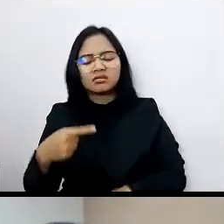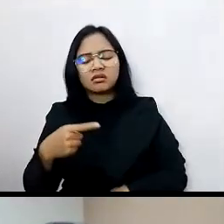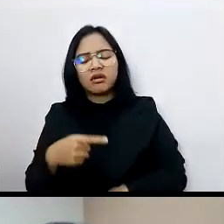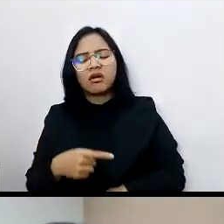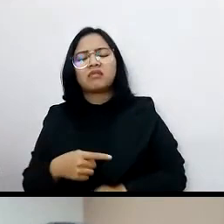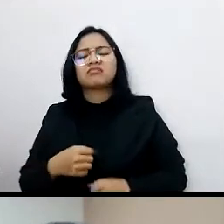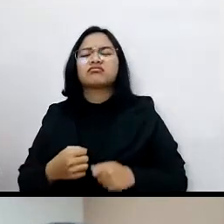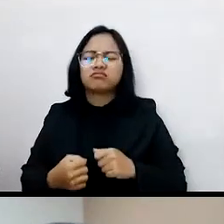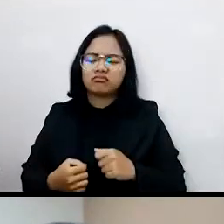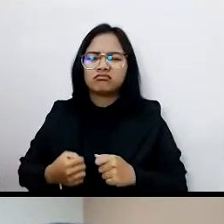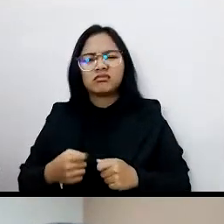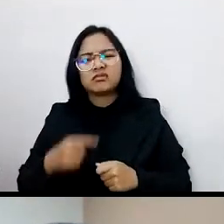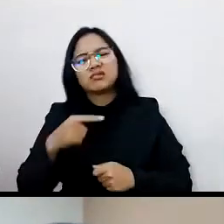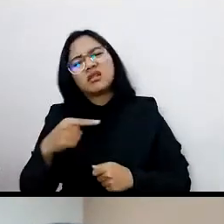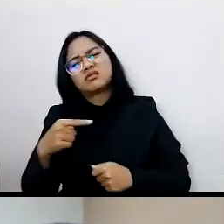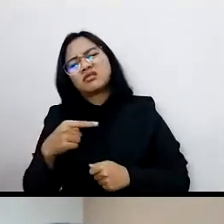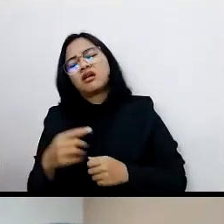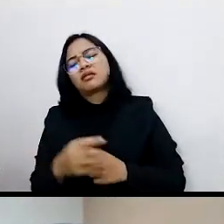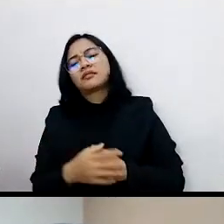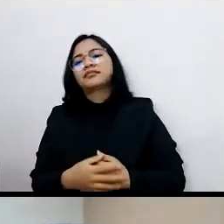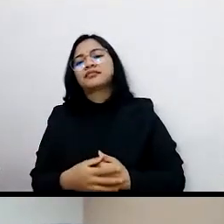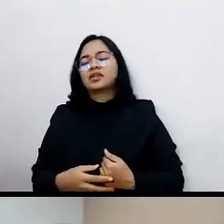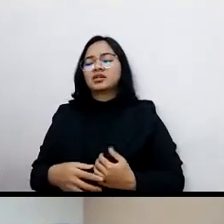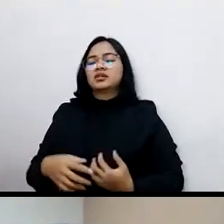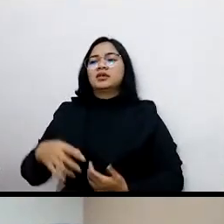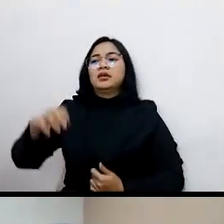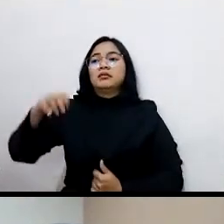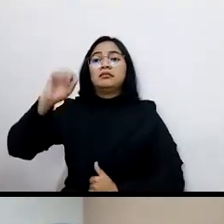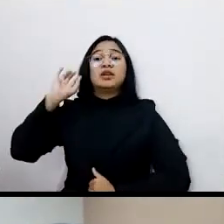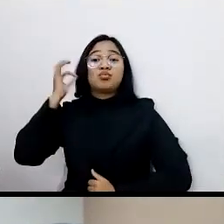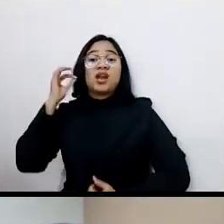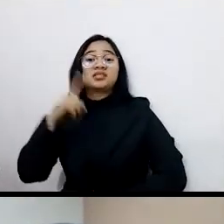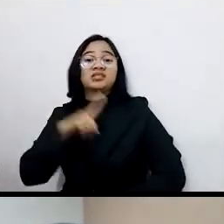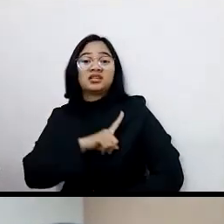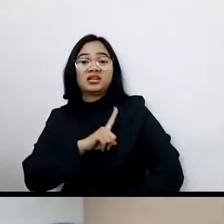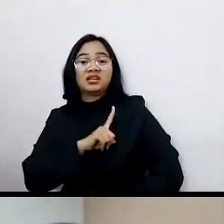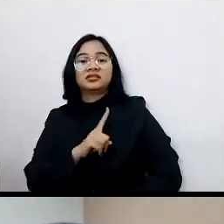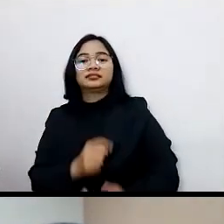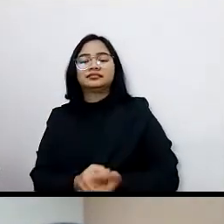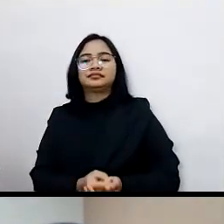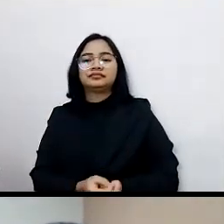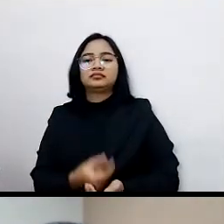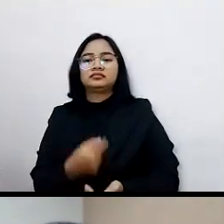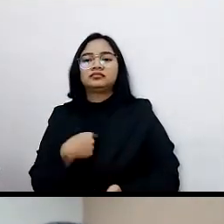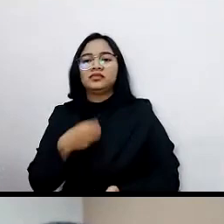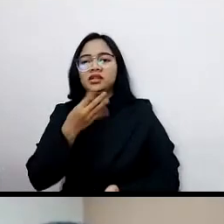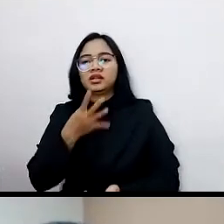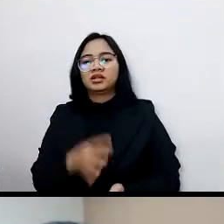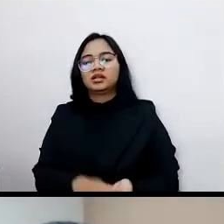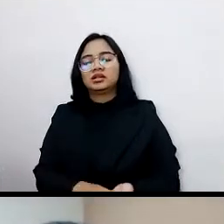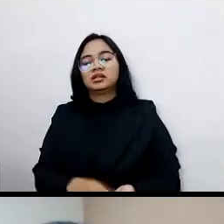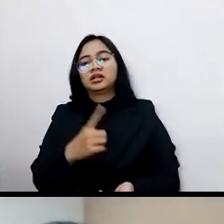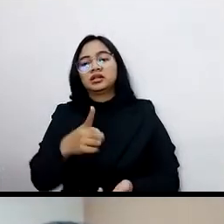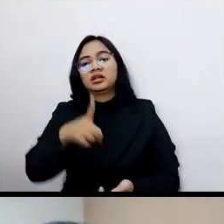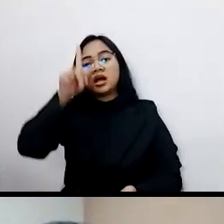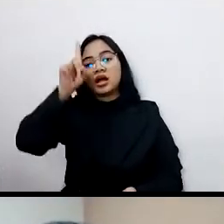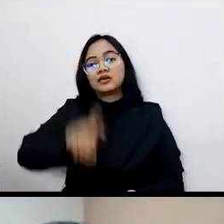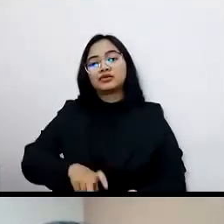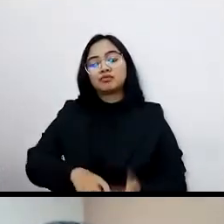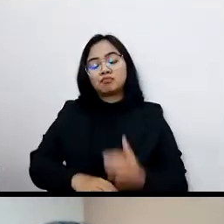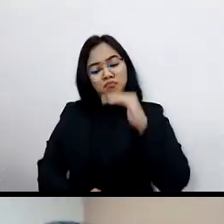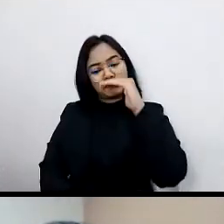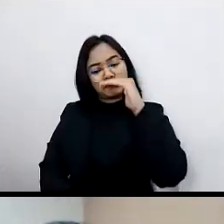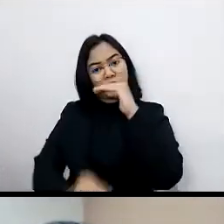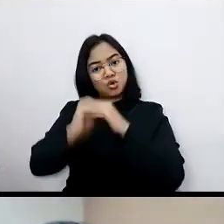ya, problemnya bagi perempuan sendiri tadi saya katakan bahwa ya selain kita harus memenuhi ekspektasi negara